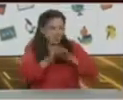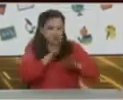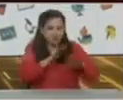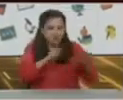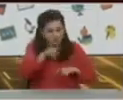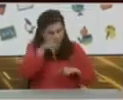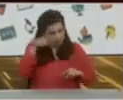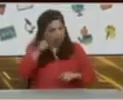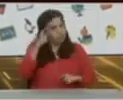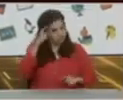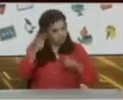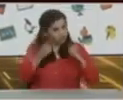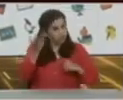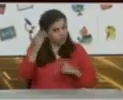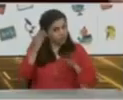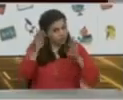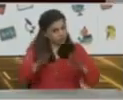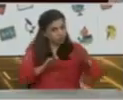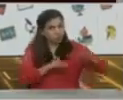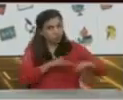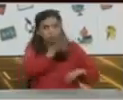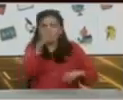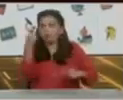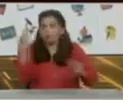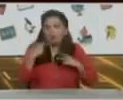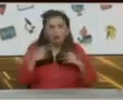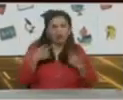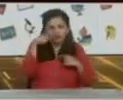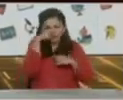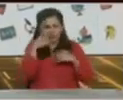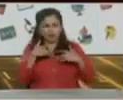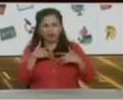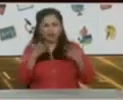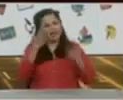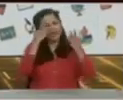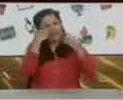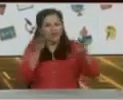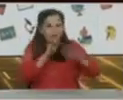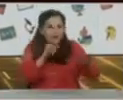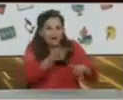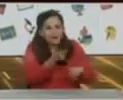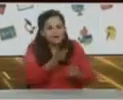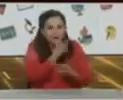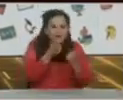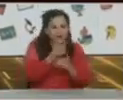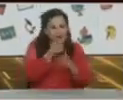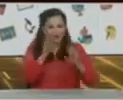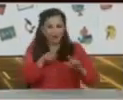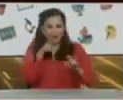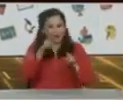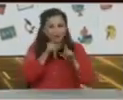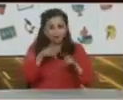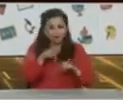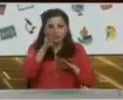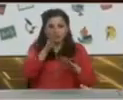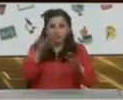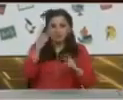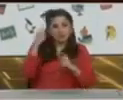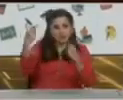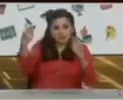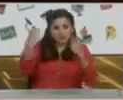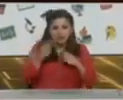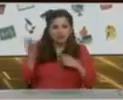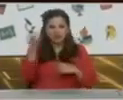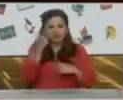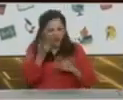आपने सोचा कि कोई देखेगा तो क्या कहेगा? कभी आपने सोचा कि लोग आपको ऐसा करते हुए